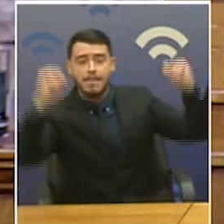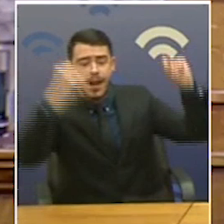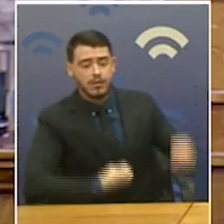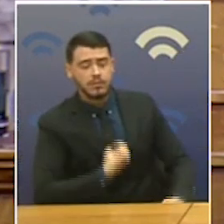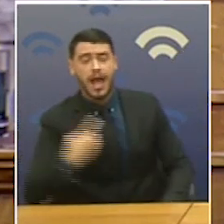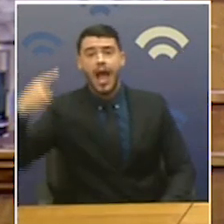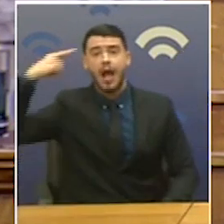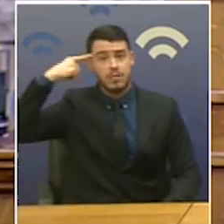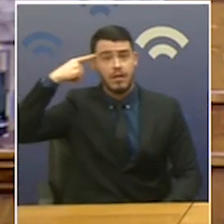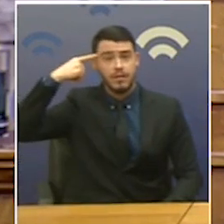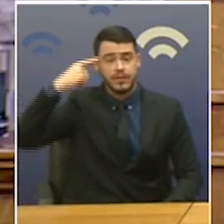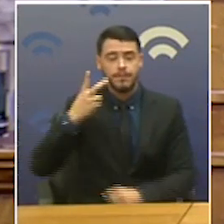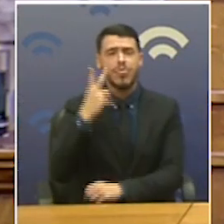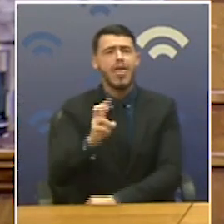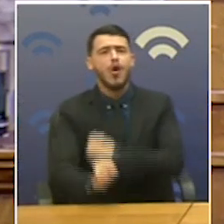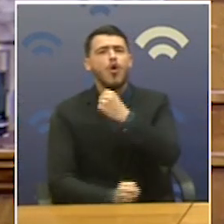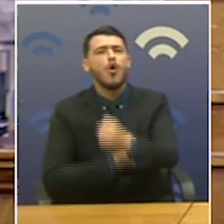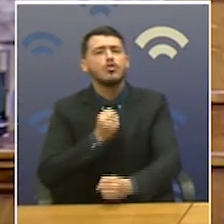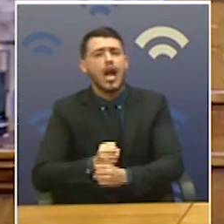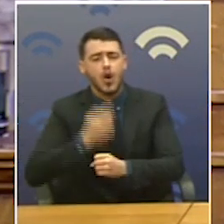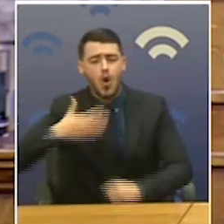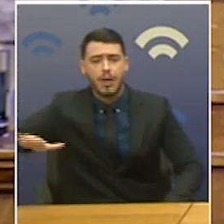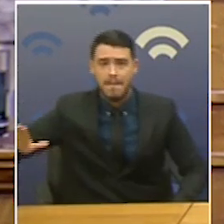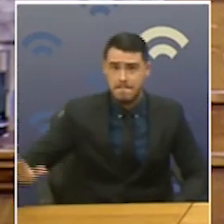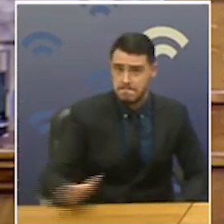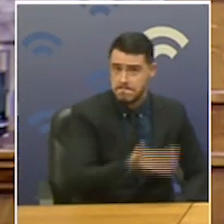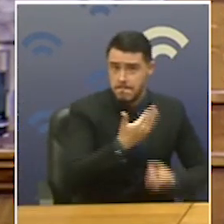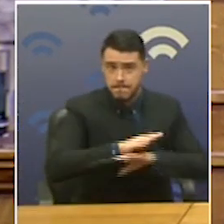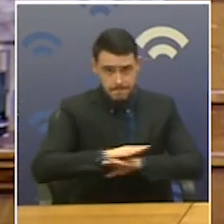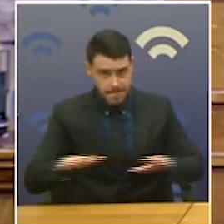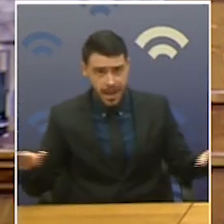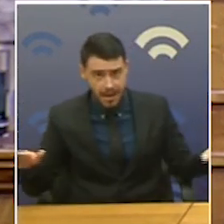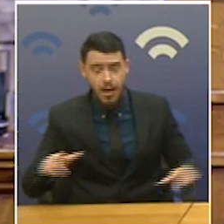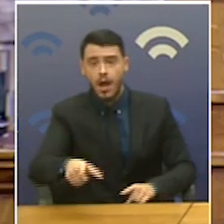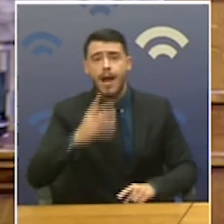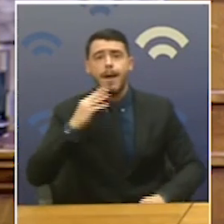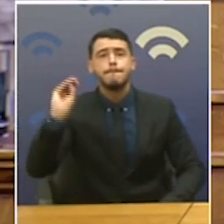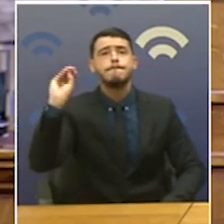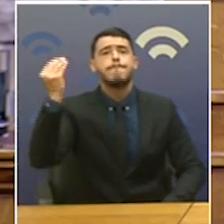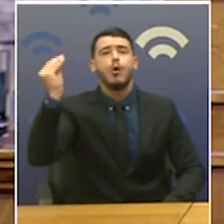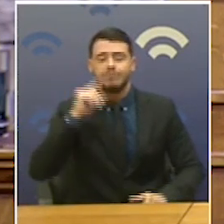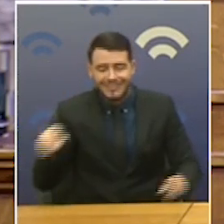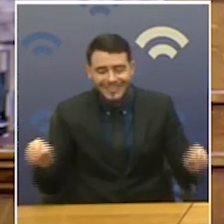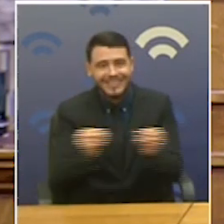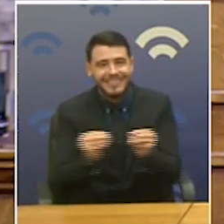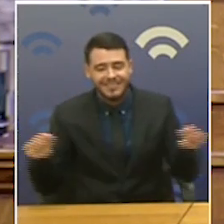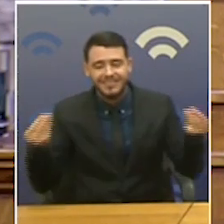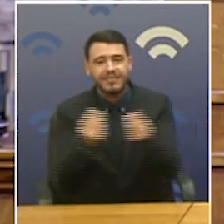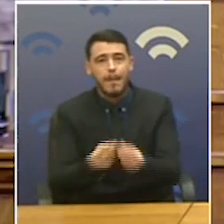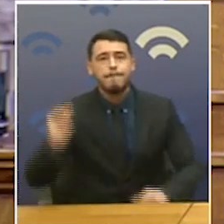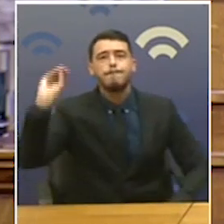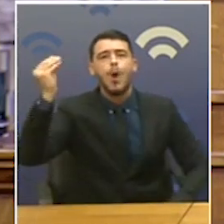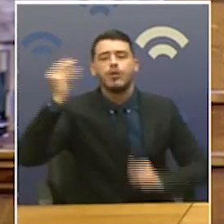μεσολάβησαν είναι βήματα που βάδισε τελικά όλος ο πολιτισμένος κόσμος. και αφορούν κάθε